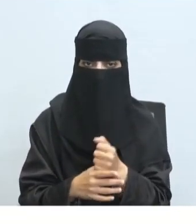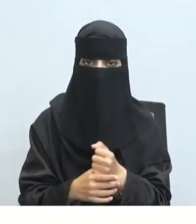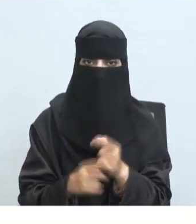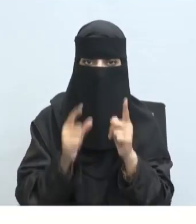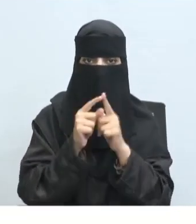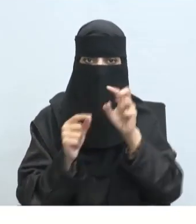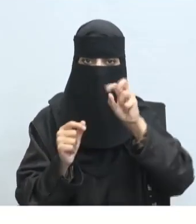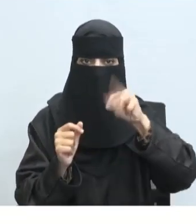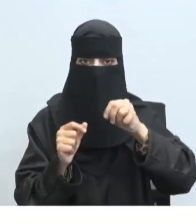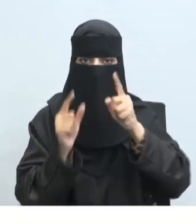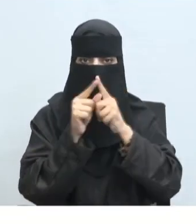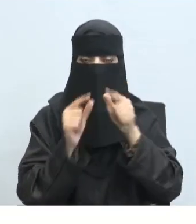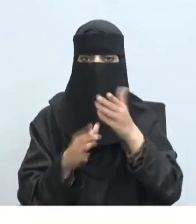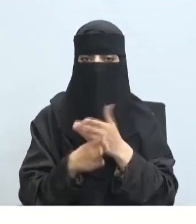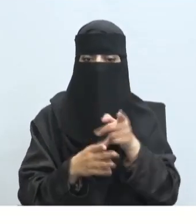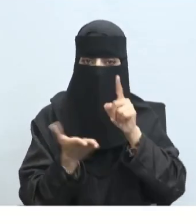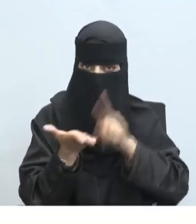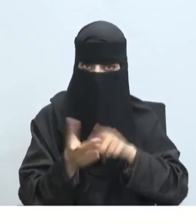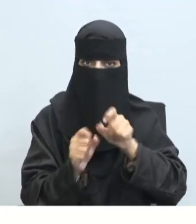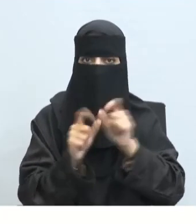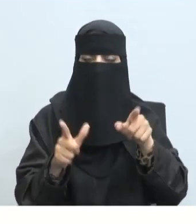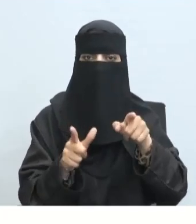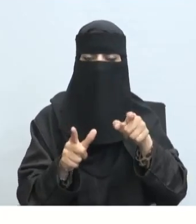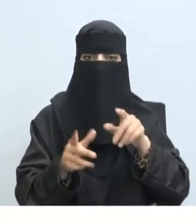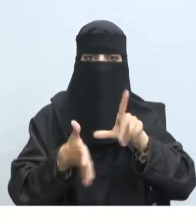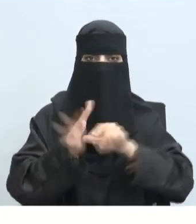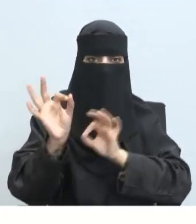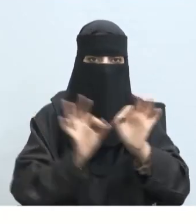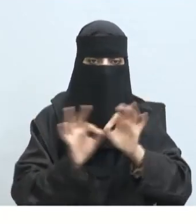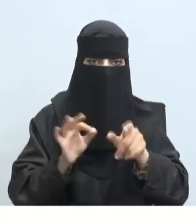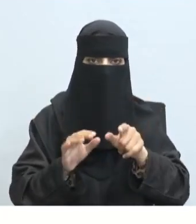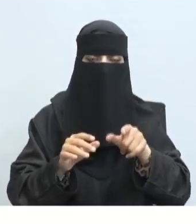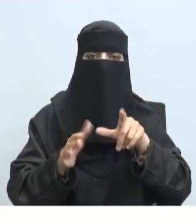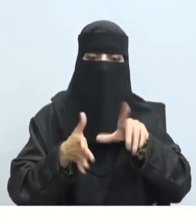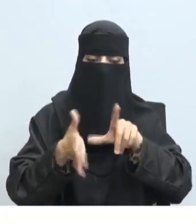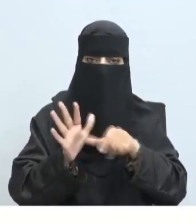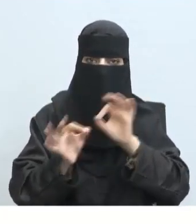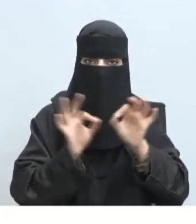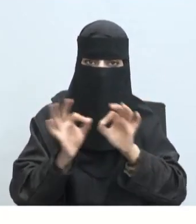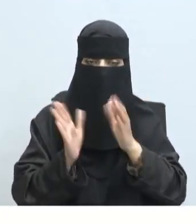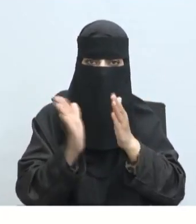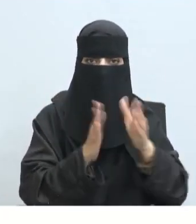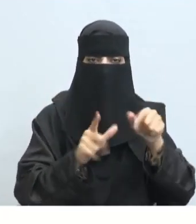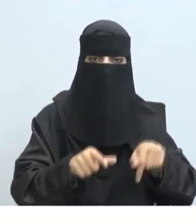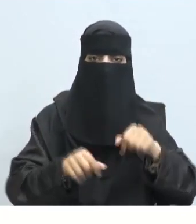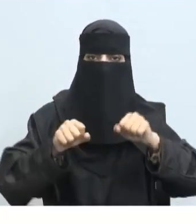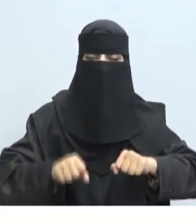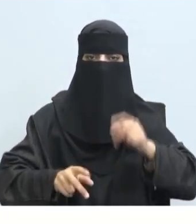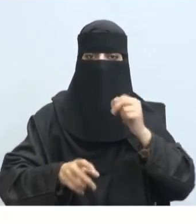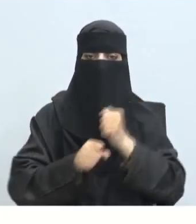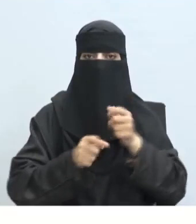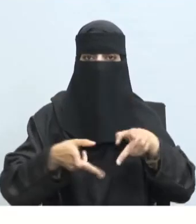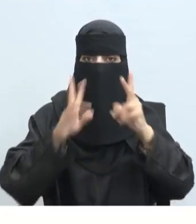بي هي بالتاكيد لديها استراتيجيات لديها خطط في عمليه اداره المشاريع كثير من هذه